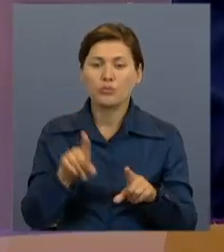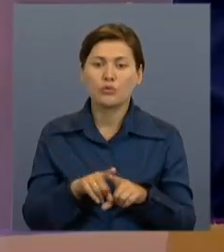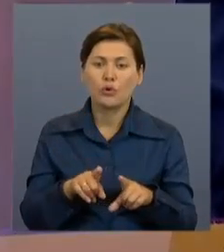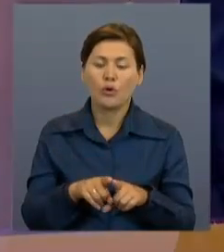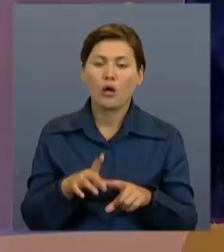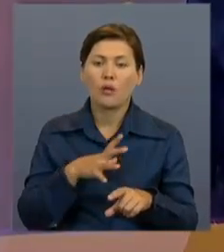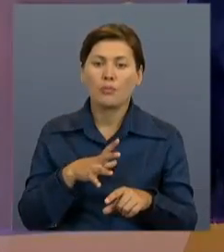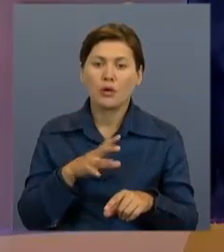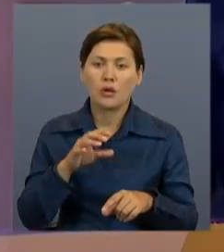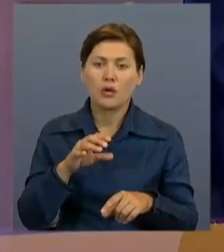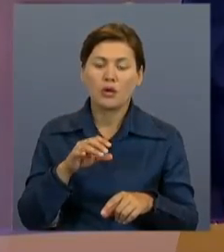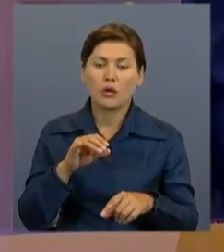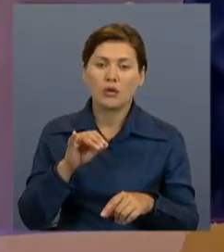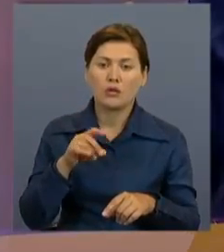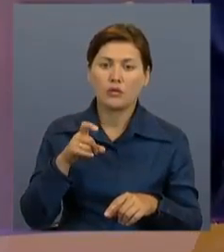мынау ықтияр қаты бар